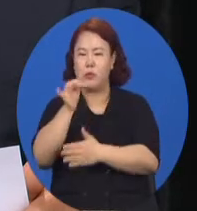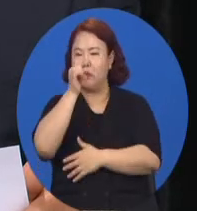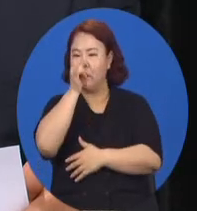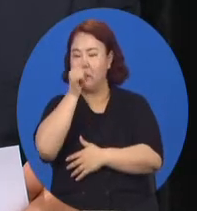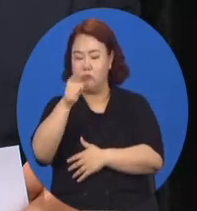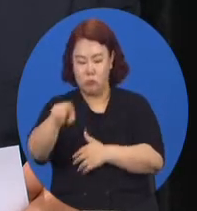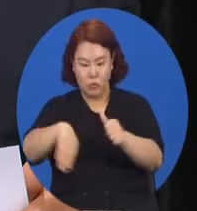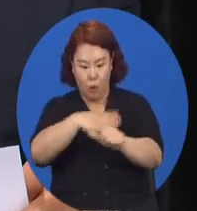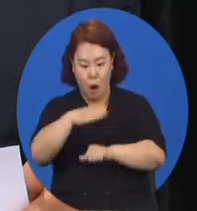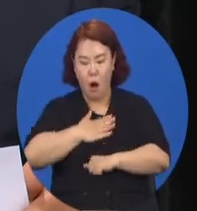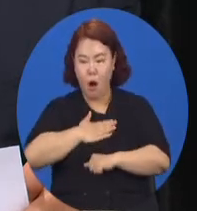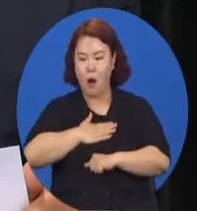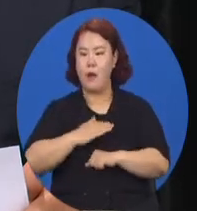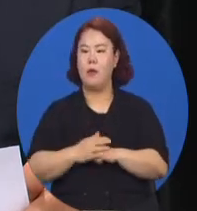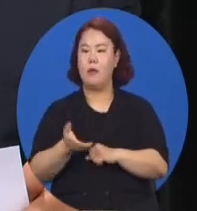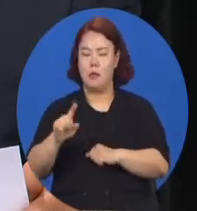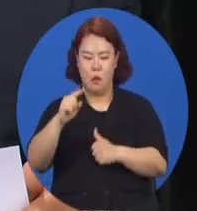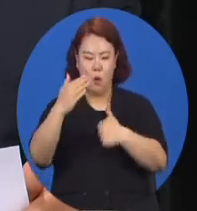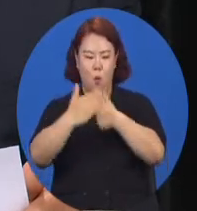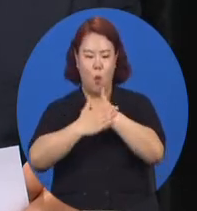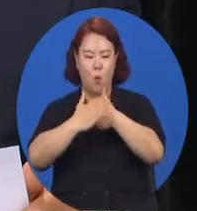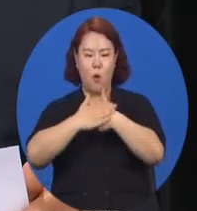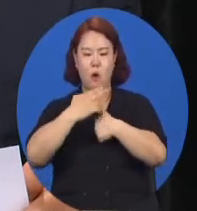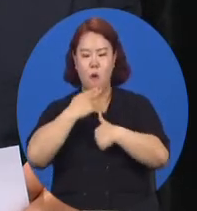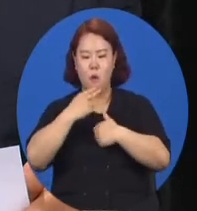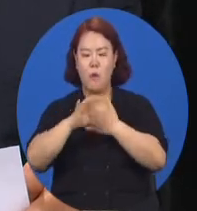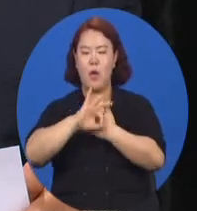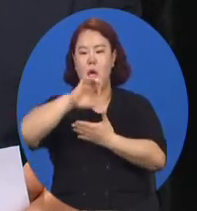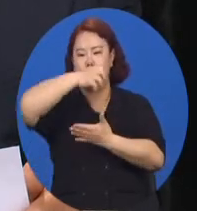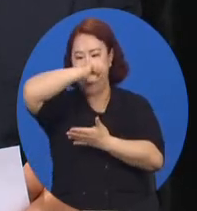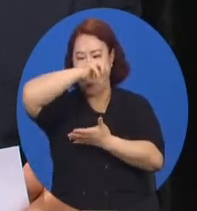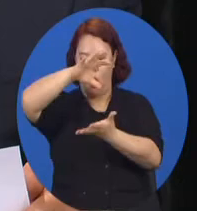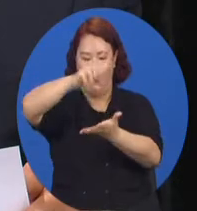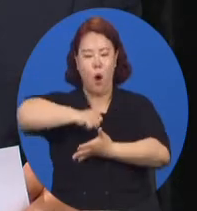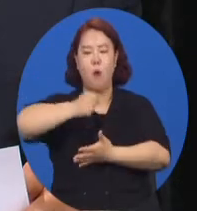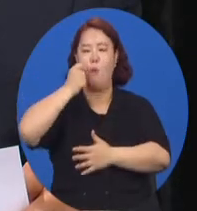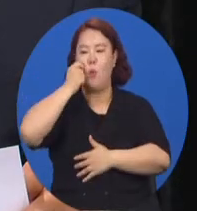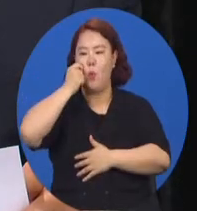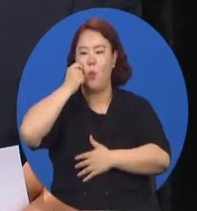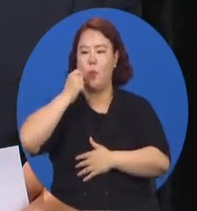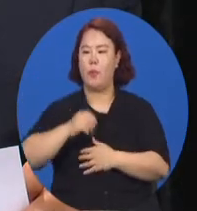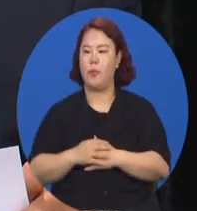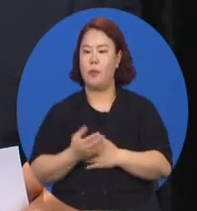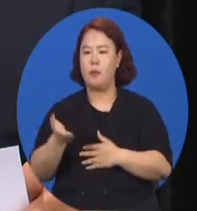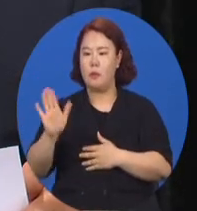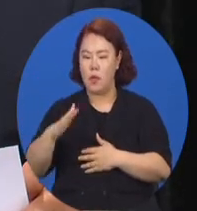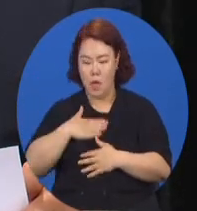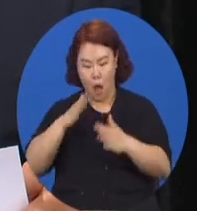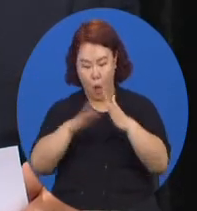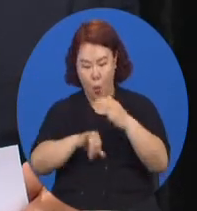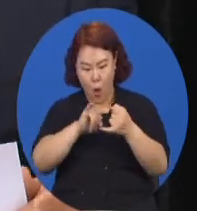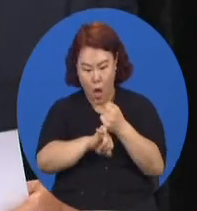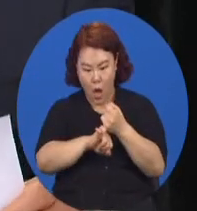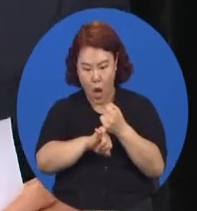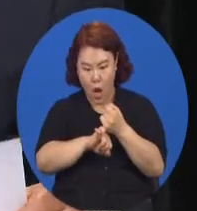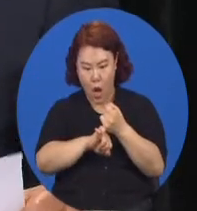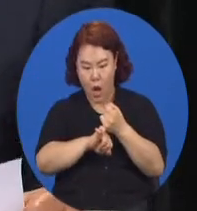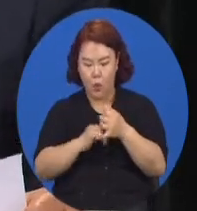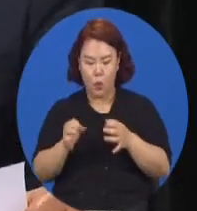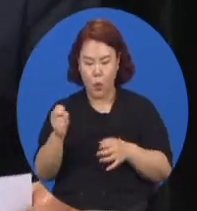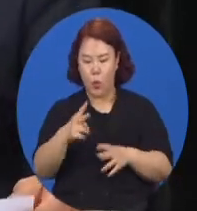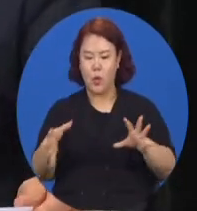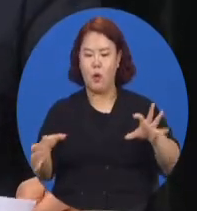아실 거예요. 이런 부분들의 협조가 없으면 예산 확보할 수가 없는 거죠. 그러나 제가 공약하고 연관되어